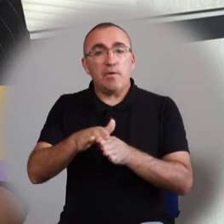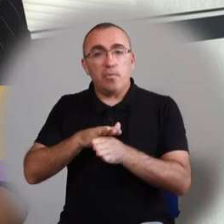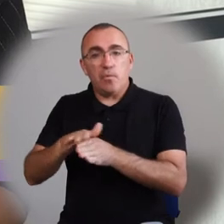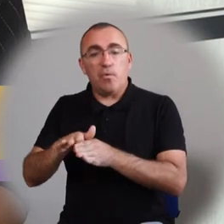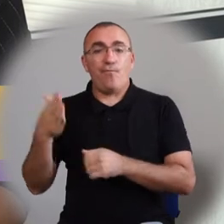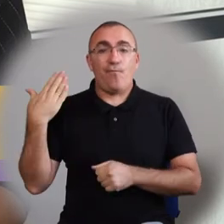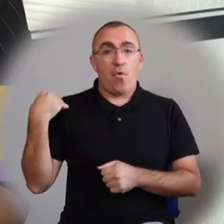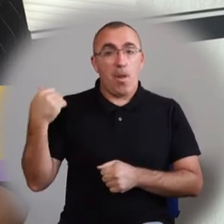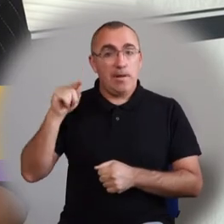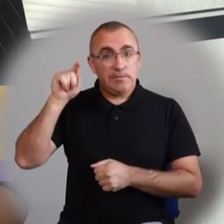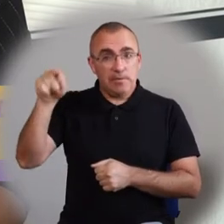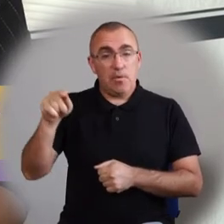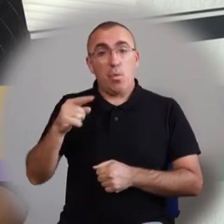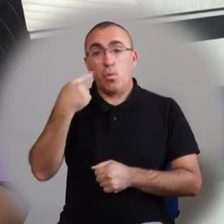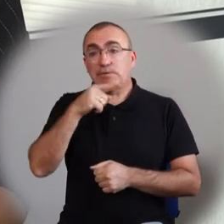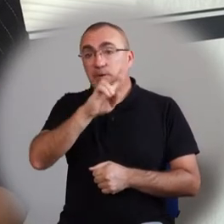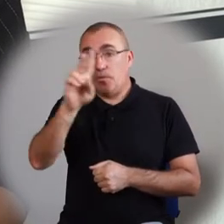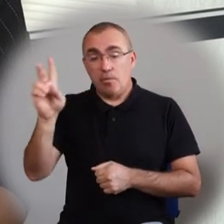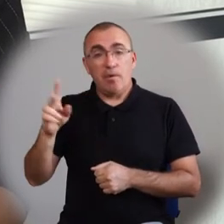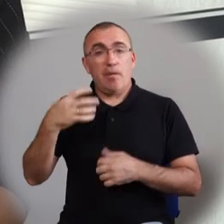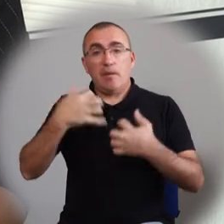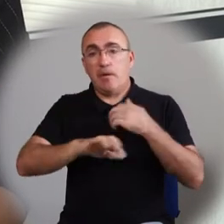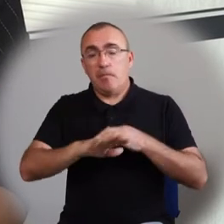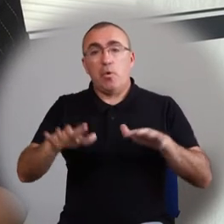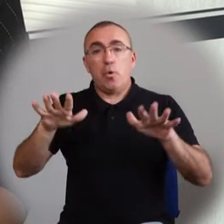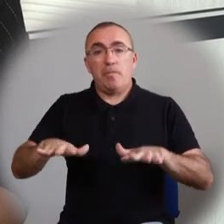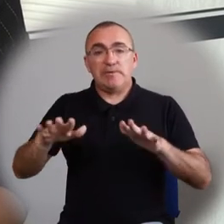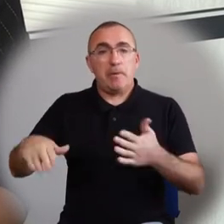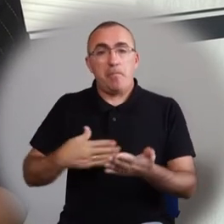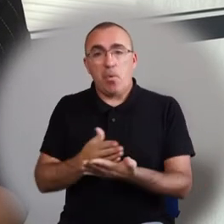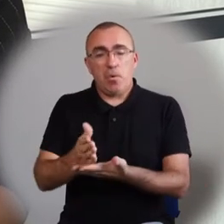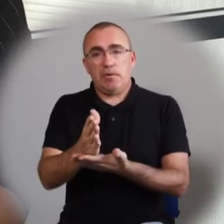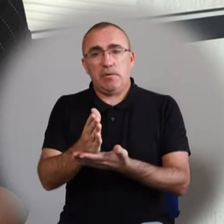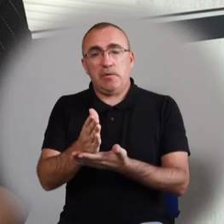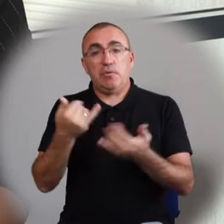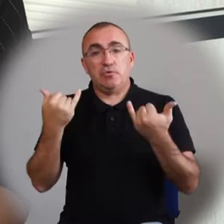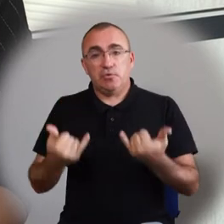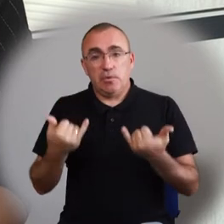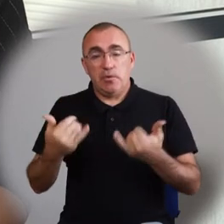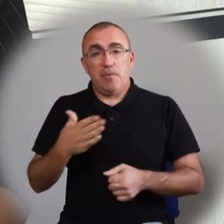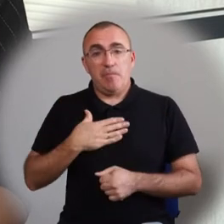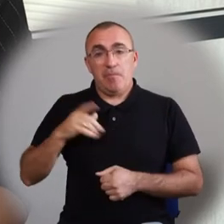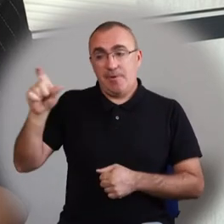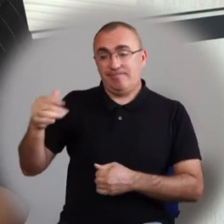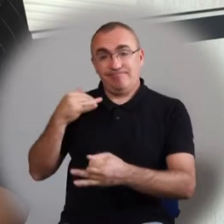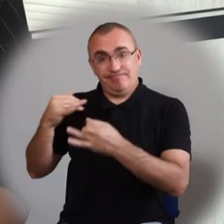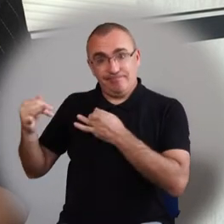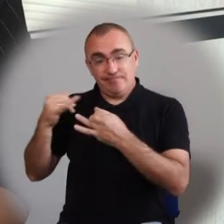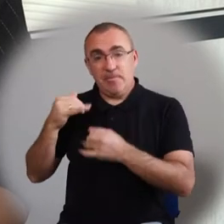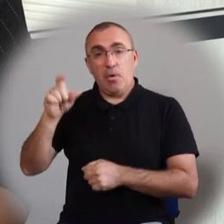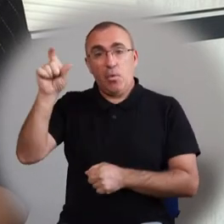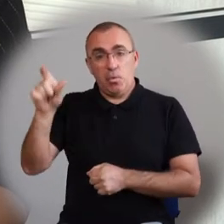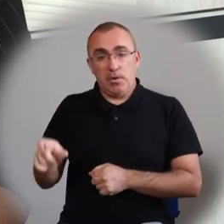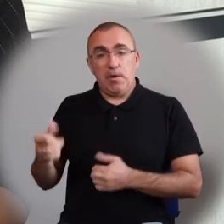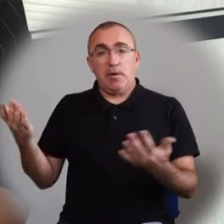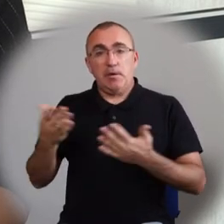відбуваються в Олександрії, вустами тих, хто небайдужий до місцевої політики. І сьогодні мій співрозмовник –